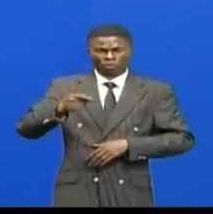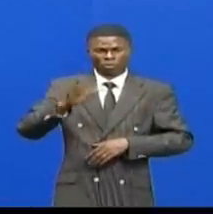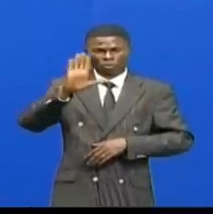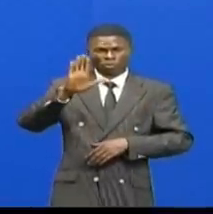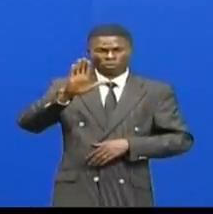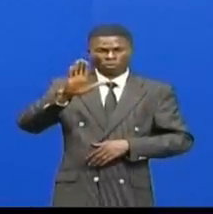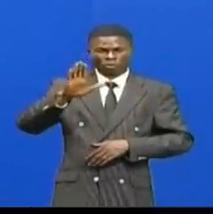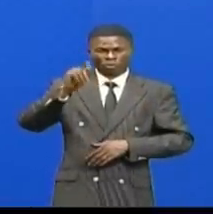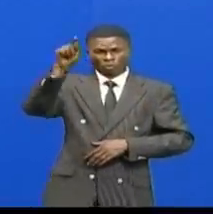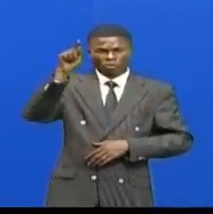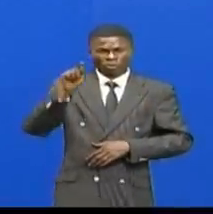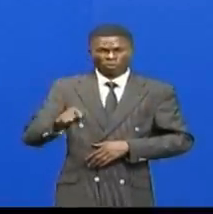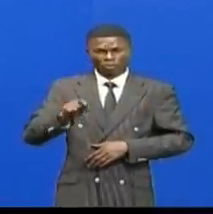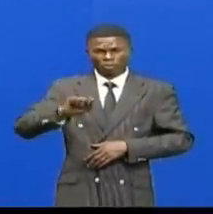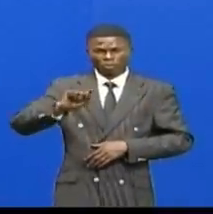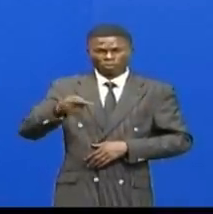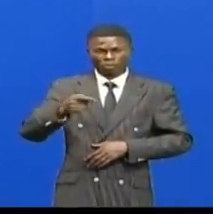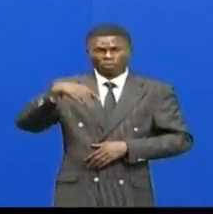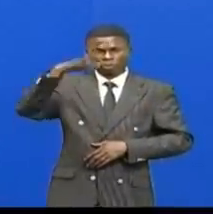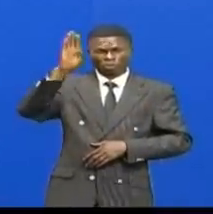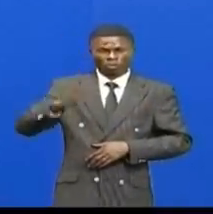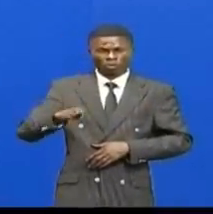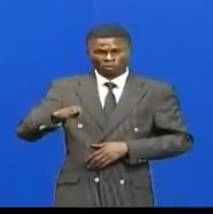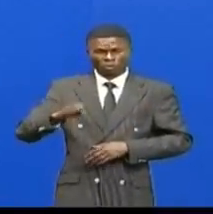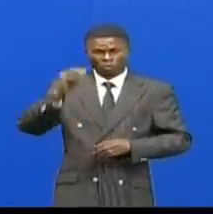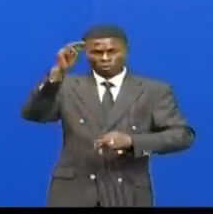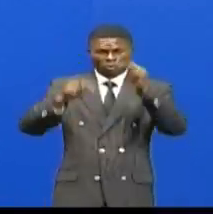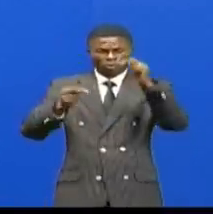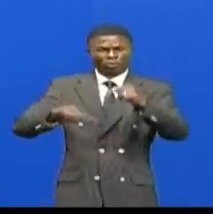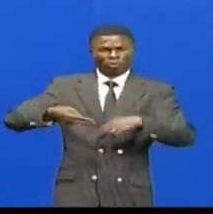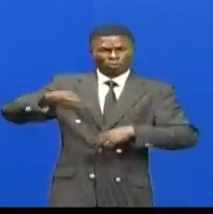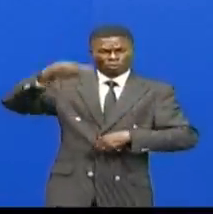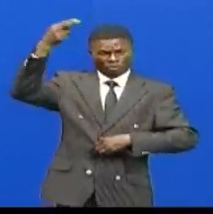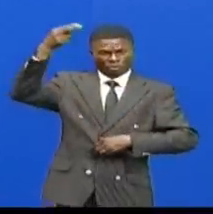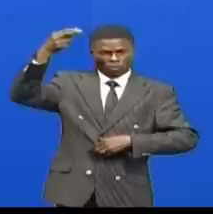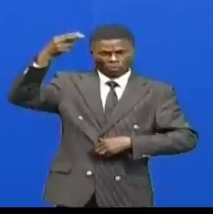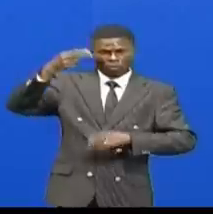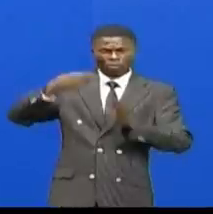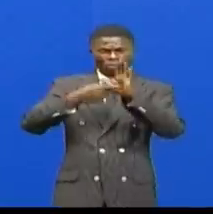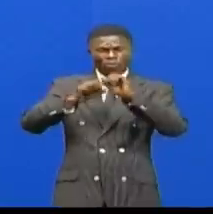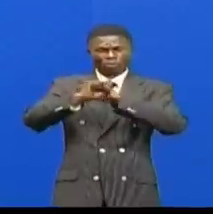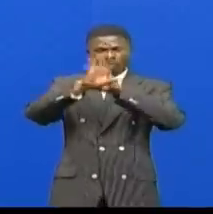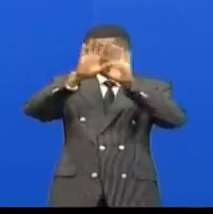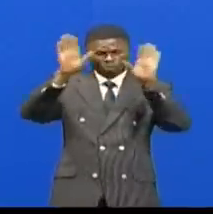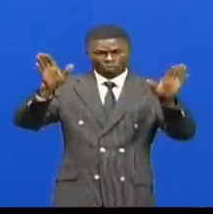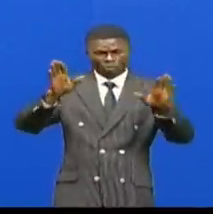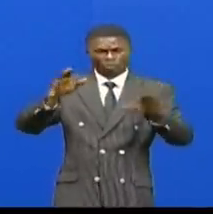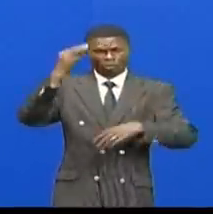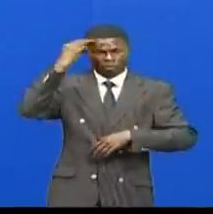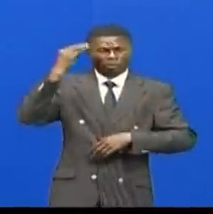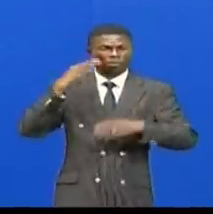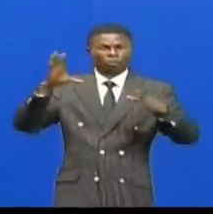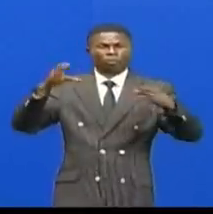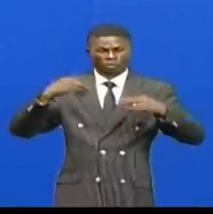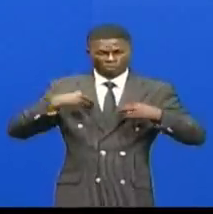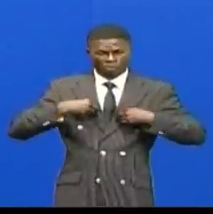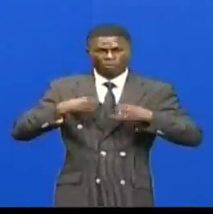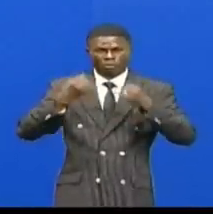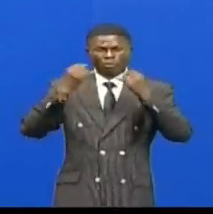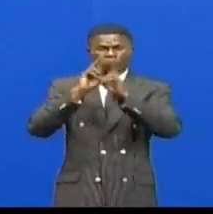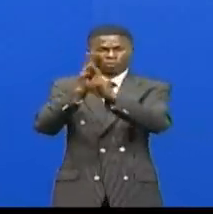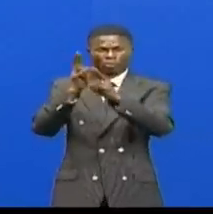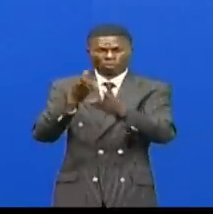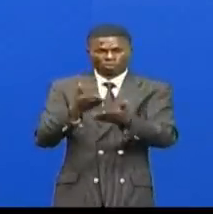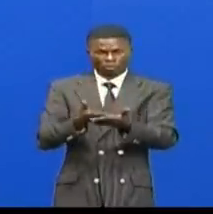85,5 de points sur 100 qui traduit un niveau élevé de transparence. Le Conseil a pris acte de ce